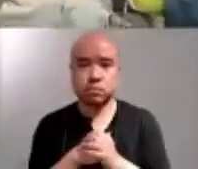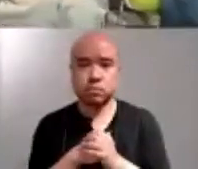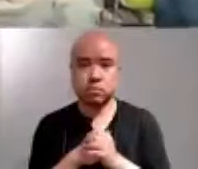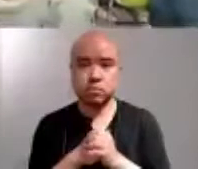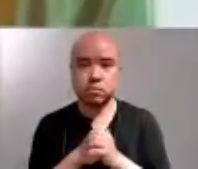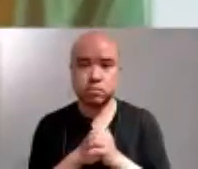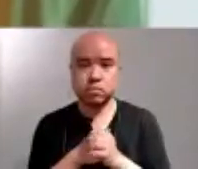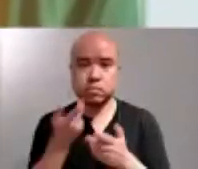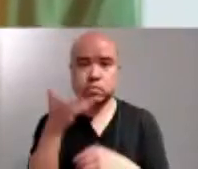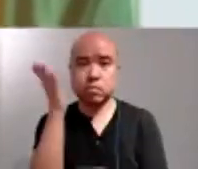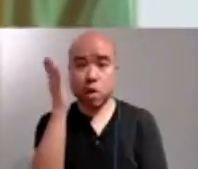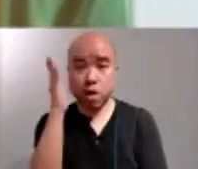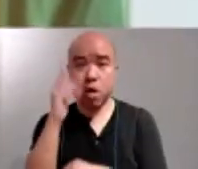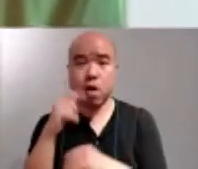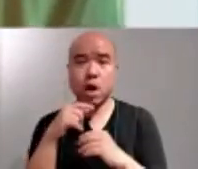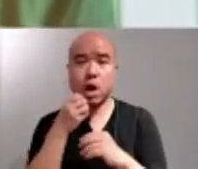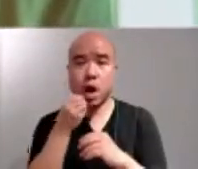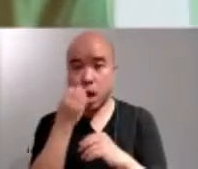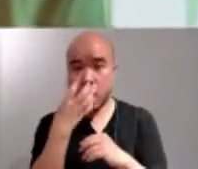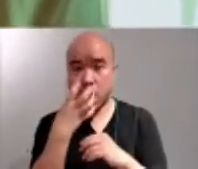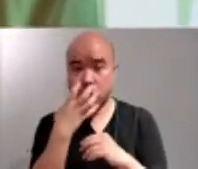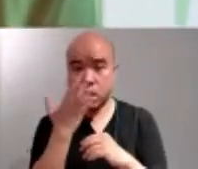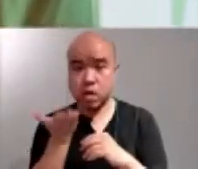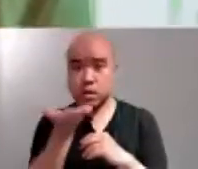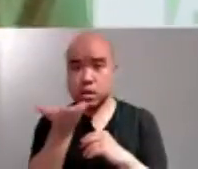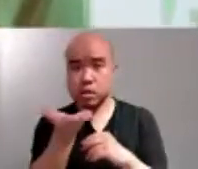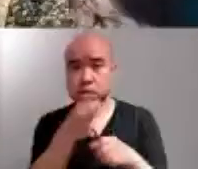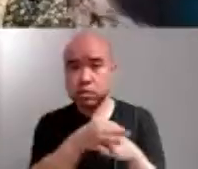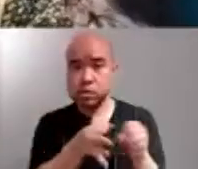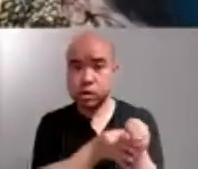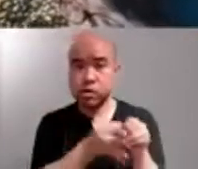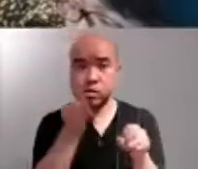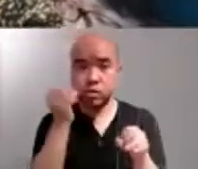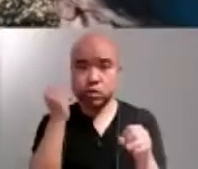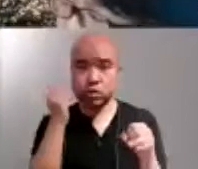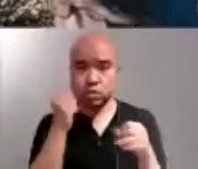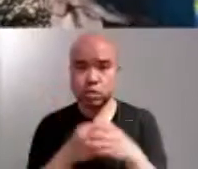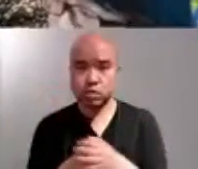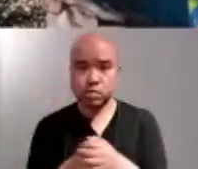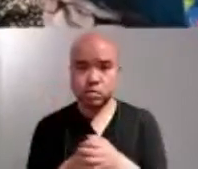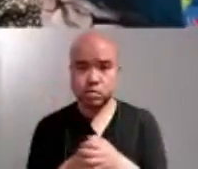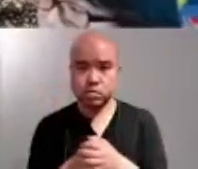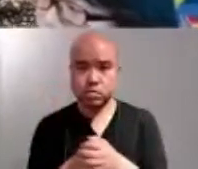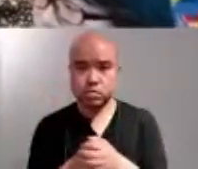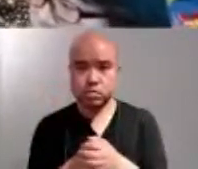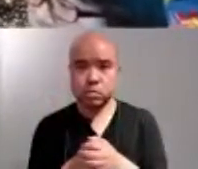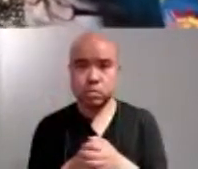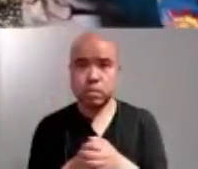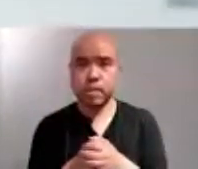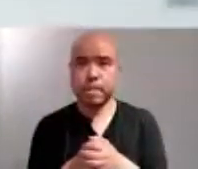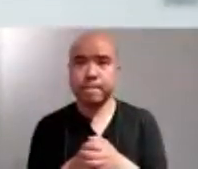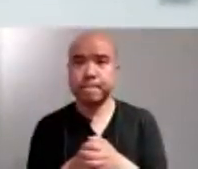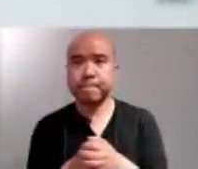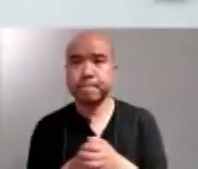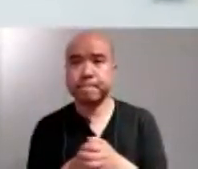講座啦，希望香港人咧可以多啲認識世界各地究竟發生嘅咩事嘅。 我哋希望咧透過善遊嘅講座啦，或者啲嘅 workshop 咧，